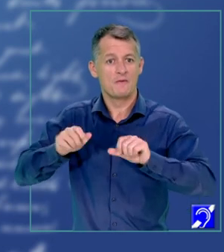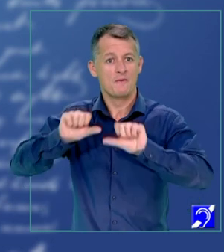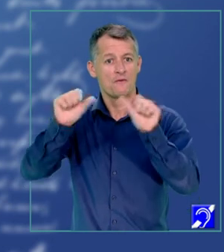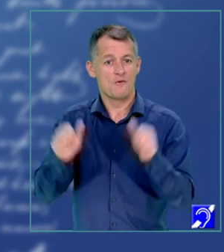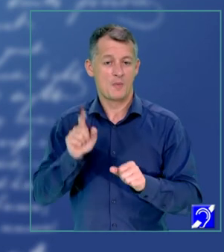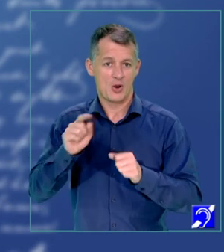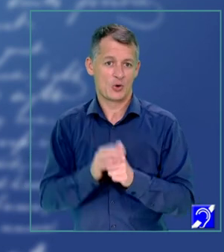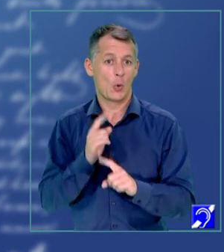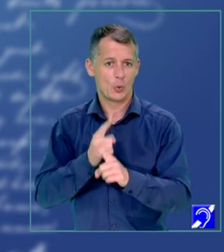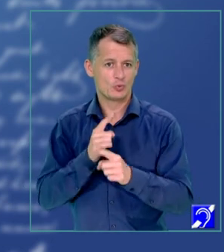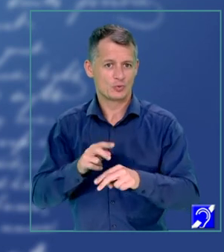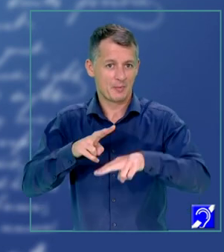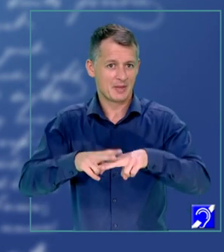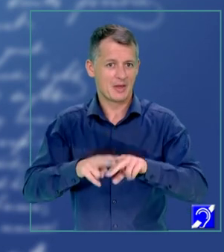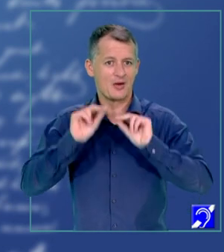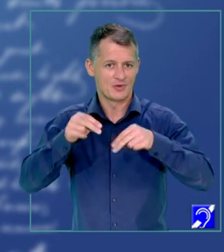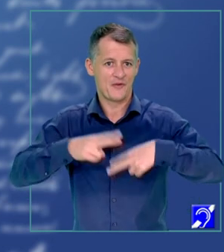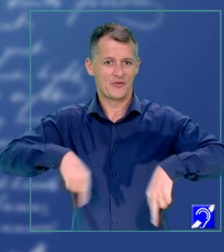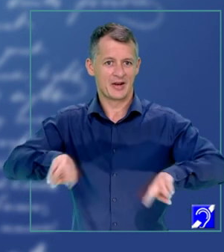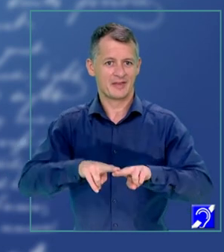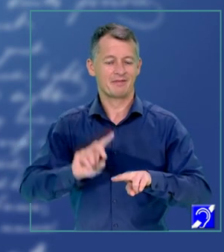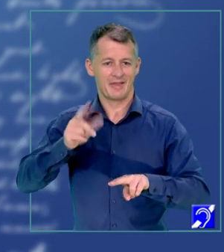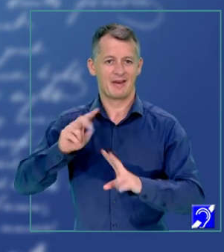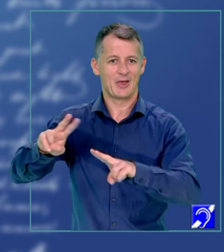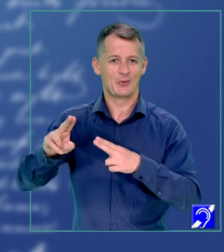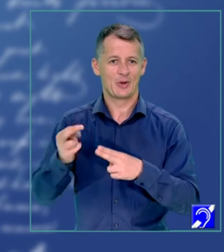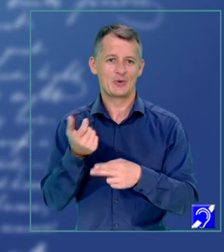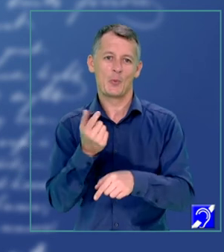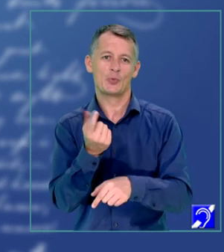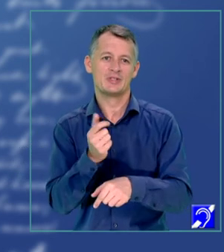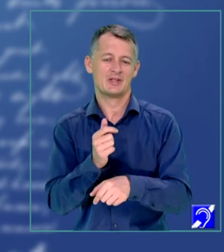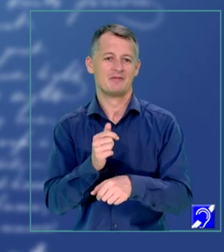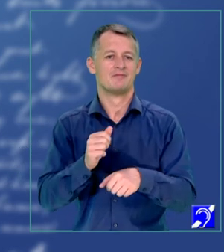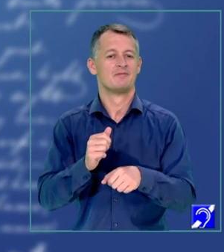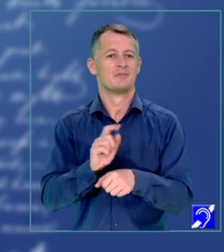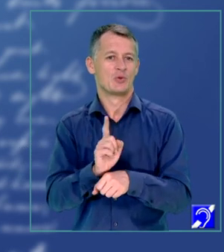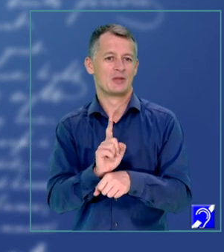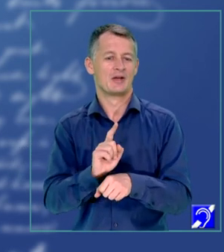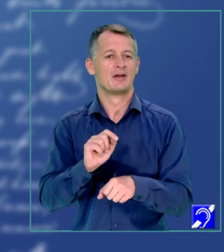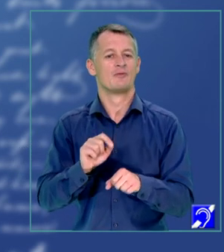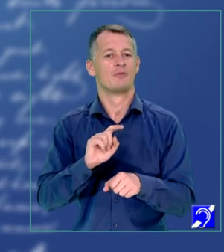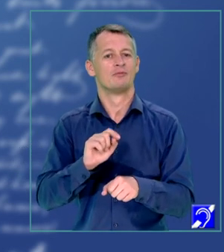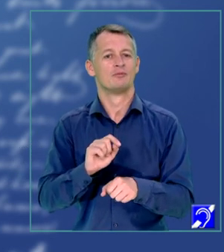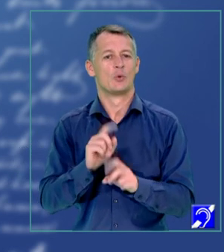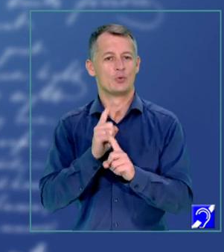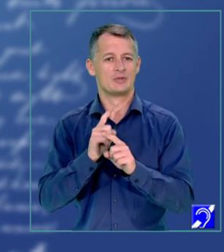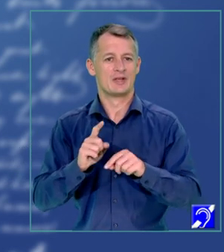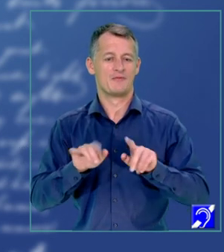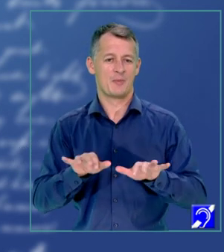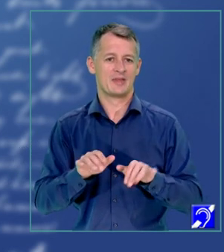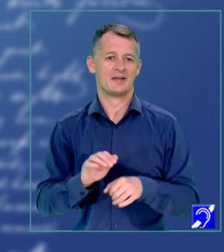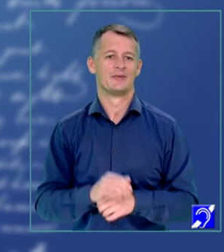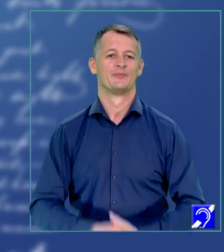cursul de matematică a ajuns la final dar ne întoarcem în câteva momente culeg de informatică ramaneti pe TVR 2